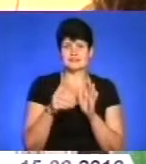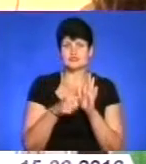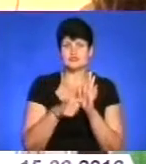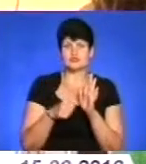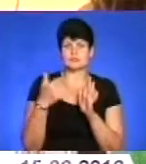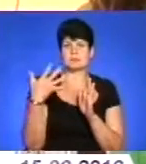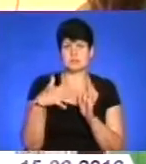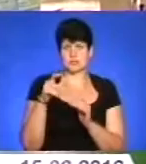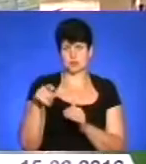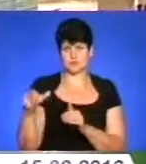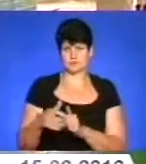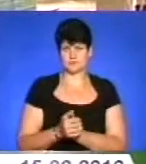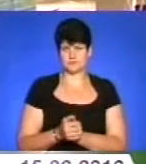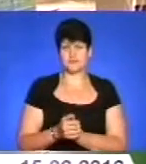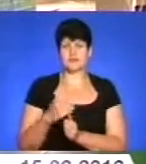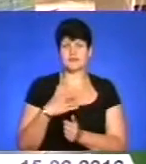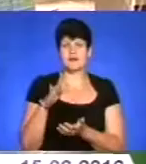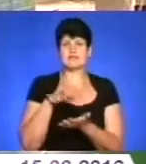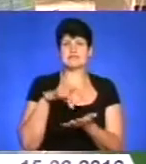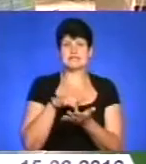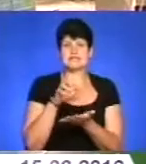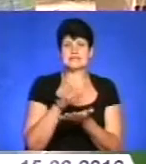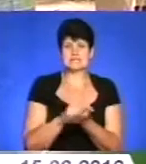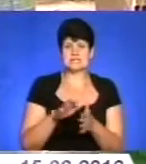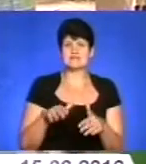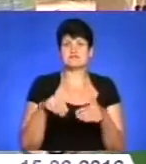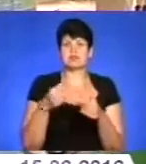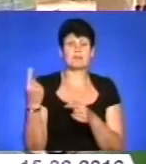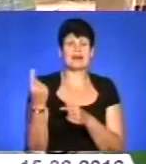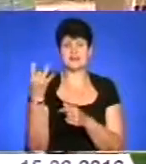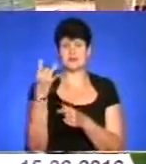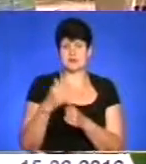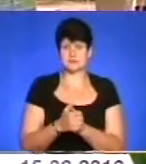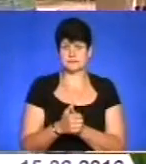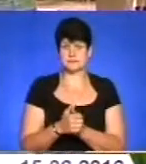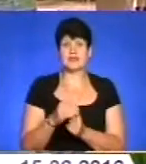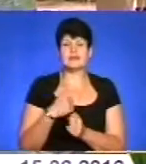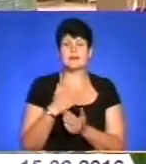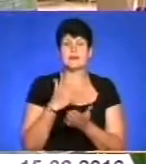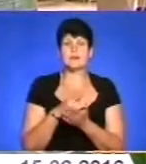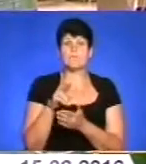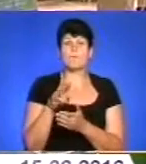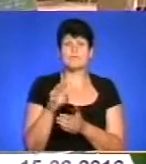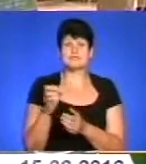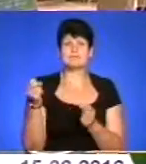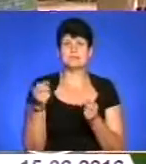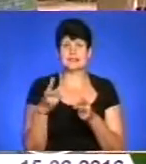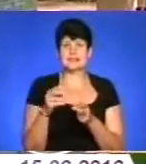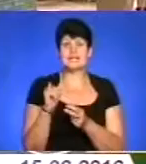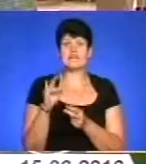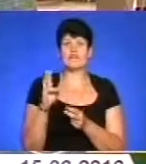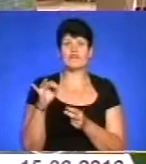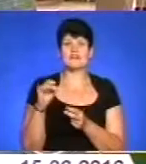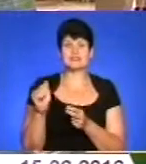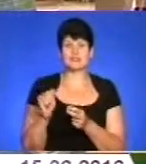9650 осіб. Я в центр зайнятості звернулася перший раз. Я є по спеціальності менеджмент з інноваційної